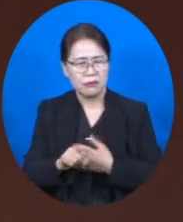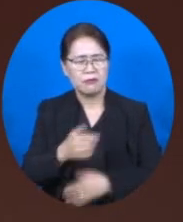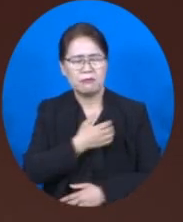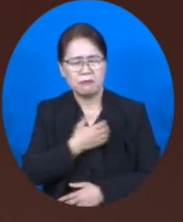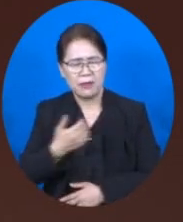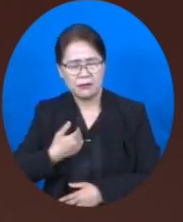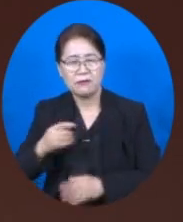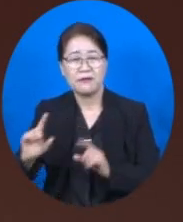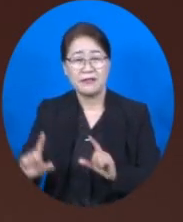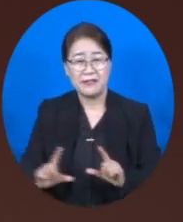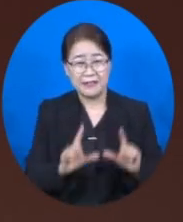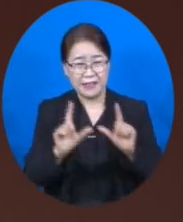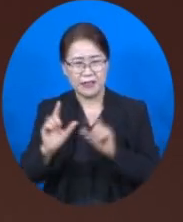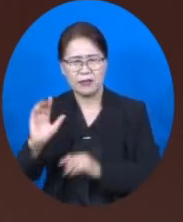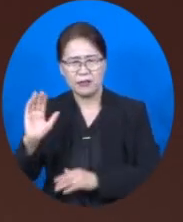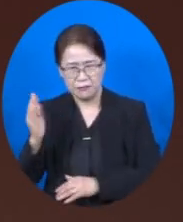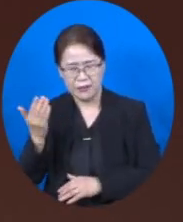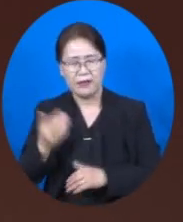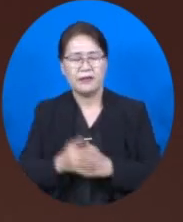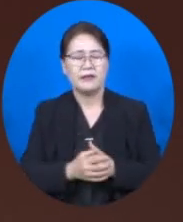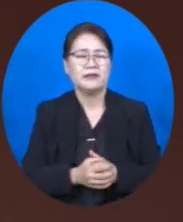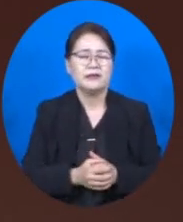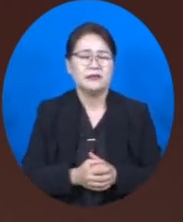만족하게 때문입니다